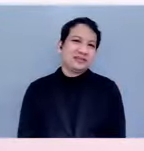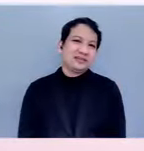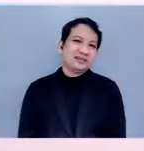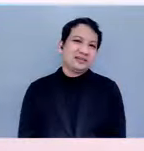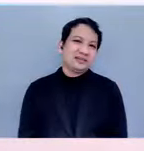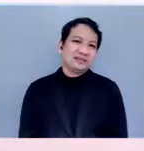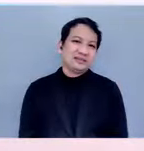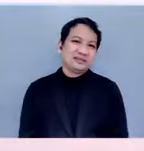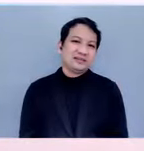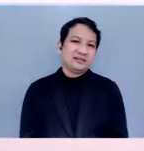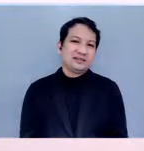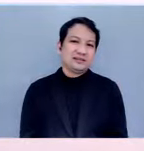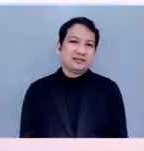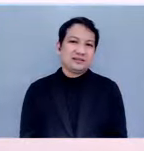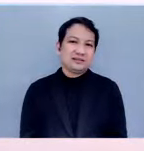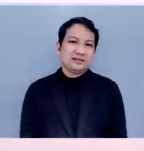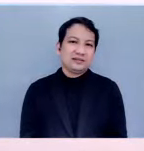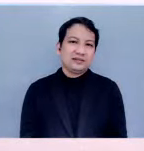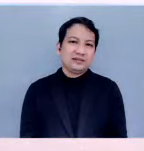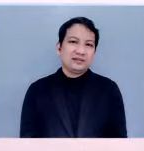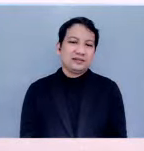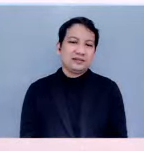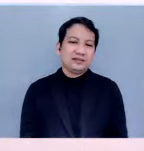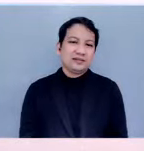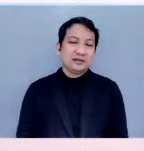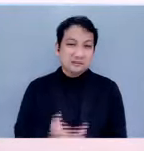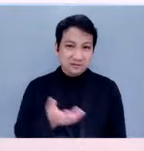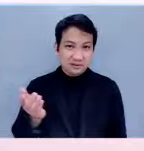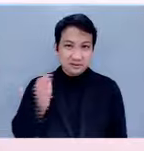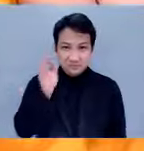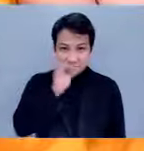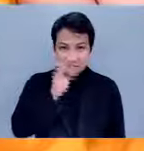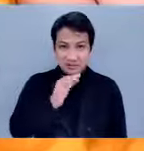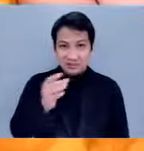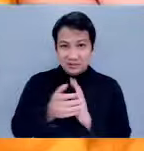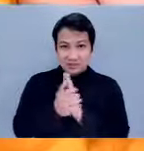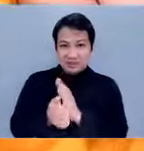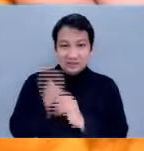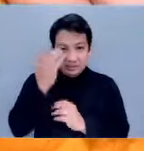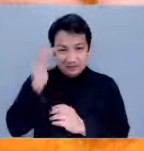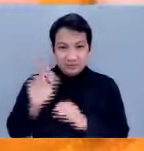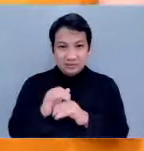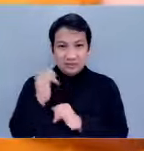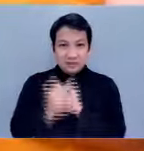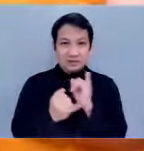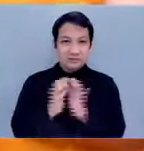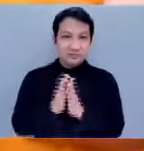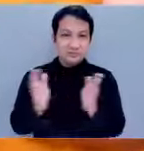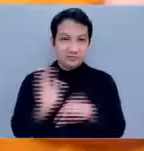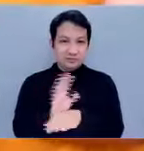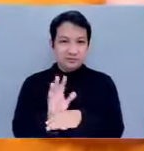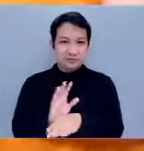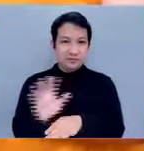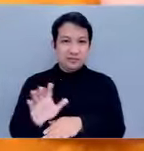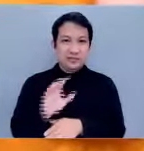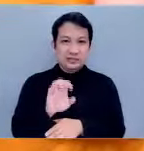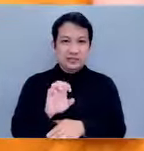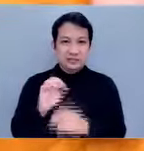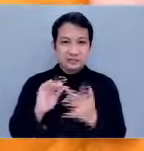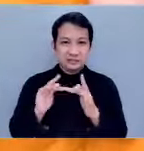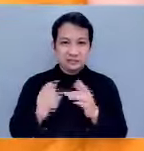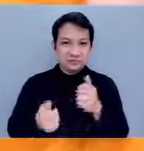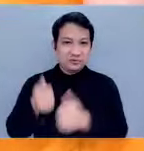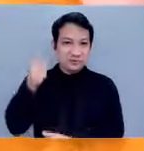Wow! All Pinoy talaga. And totoo naman, the Pinoys are really making it big in the international scene. Yeah. Esports nga, di ba? Yes. Namamayagpag talaga